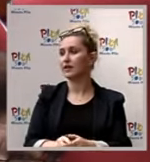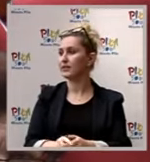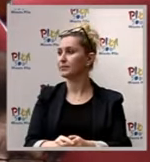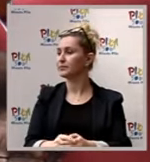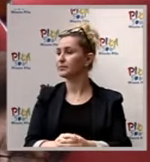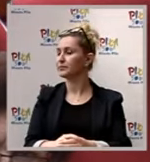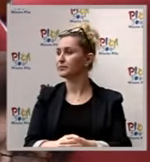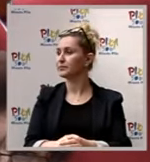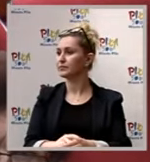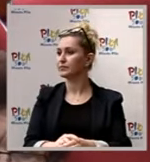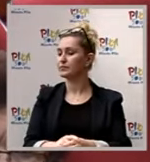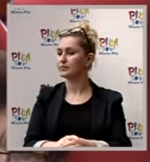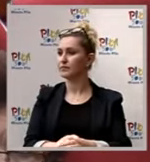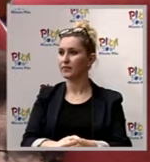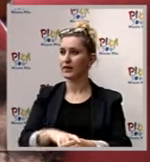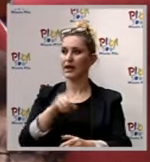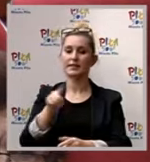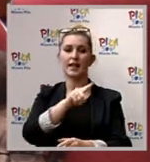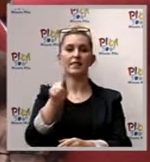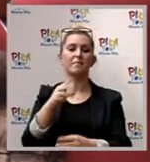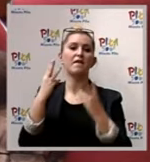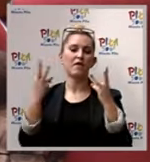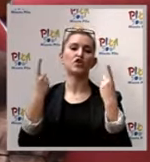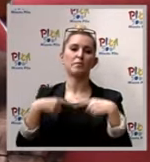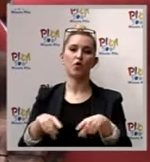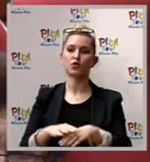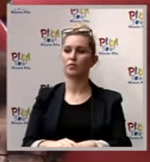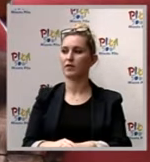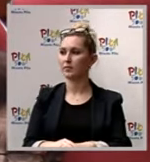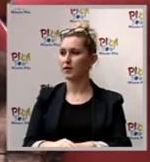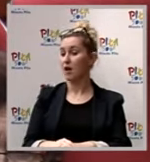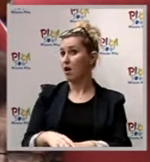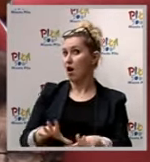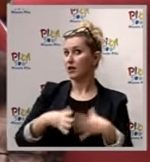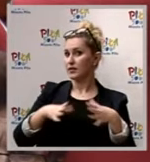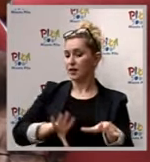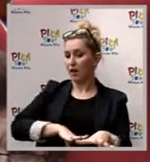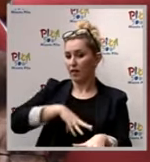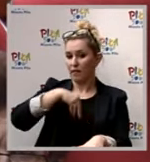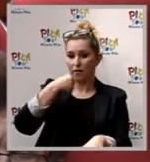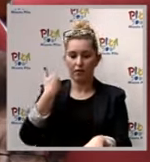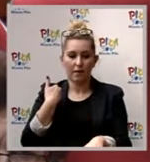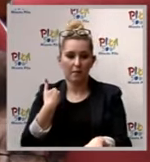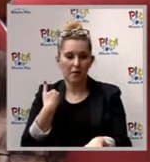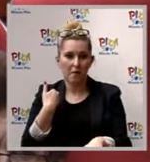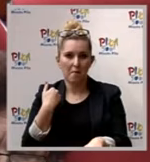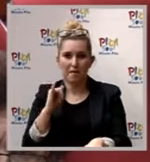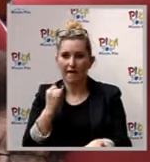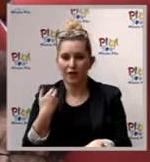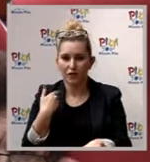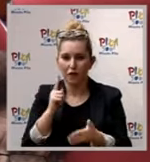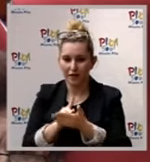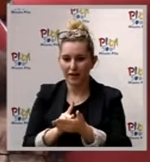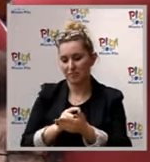VIP-ami czarnkowskimi. No, któż by pomyślał, że takie możliwości tkwią w